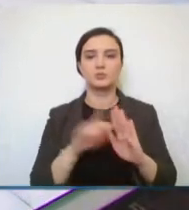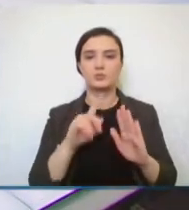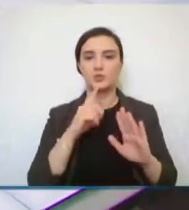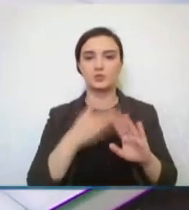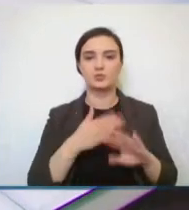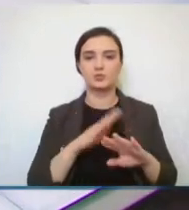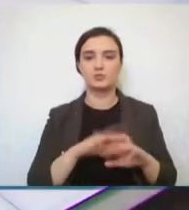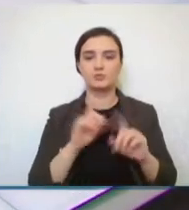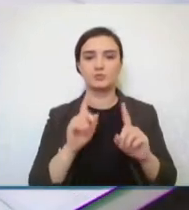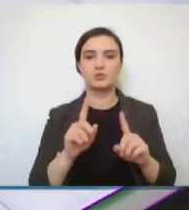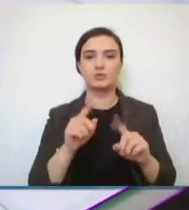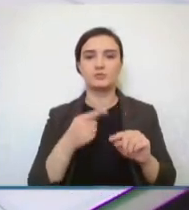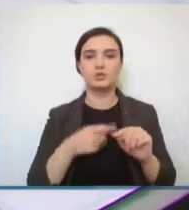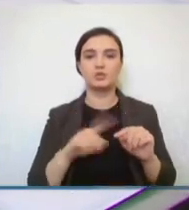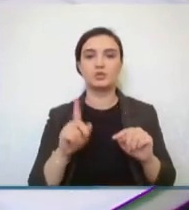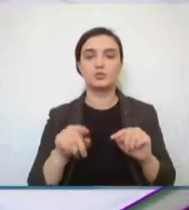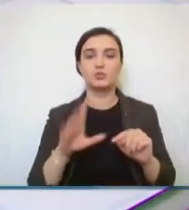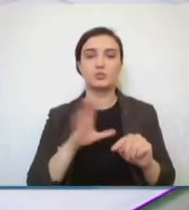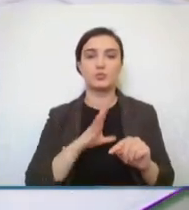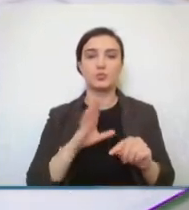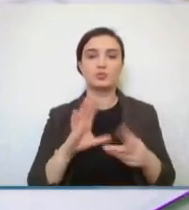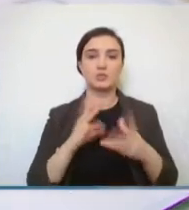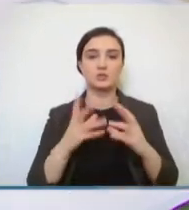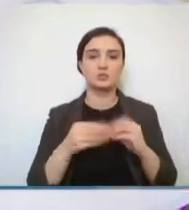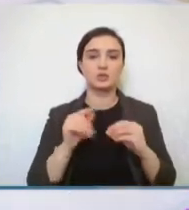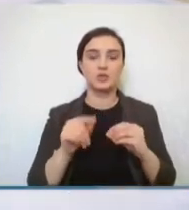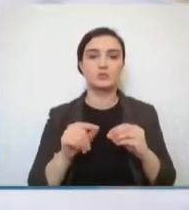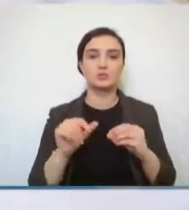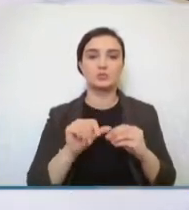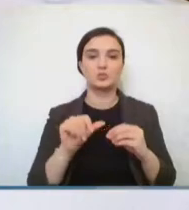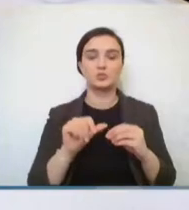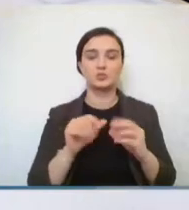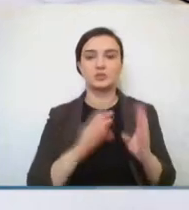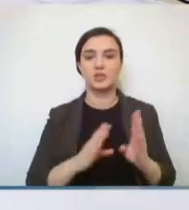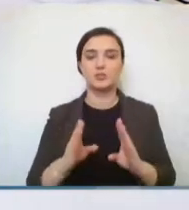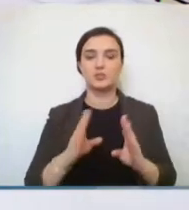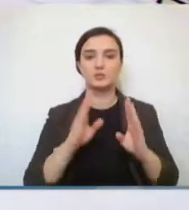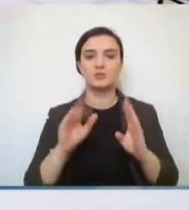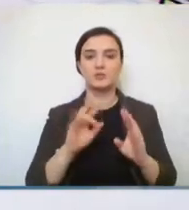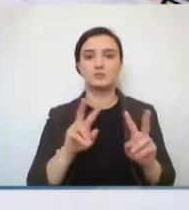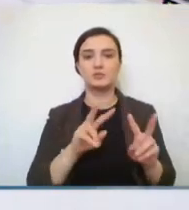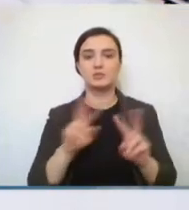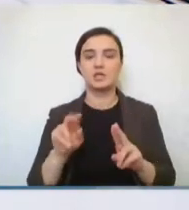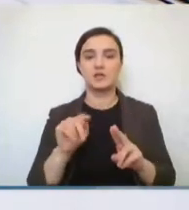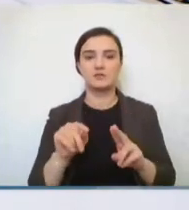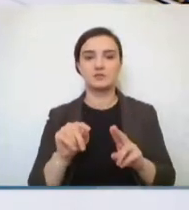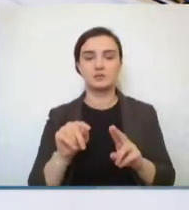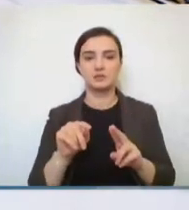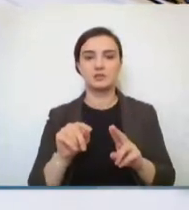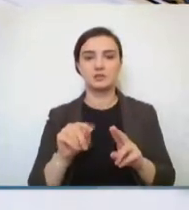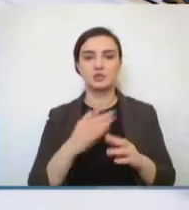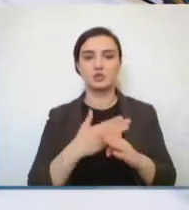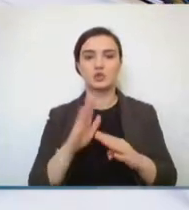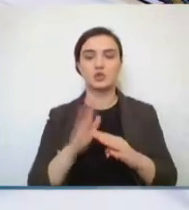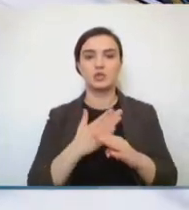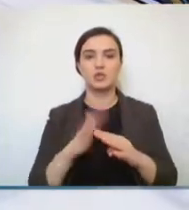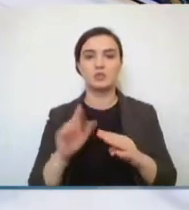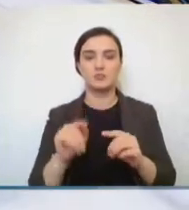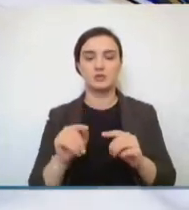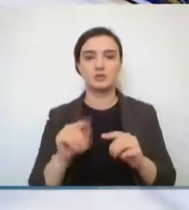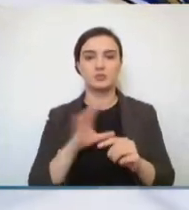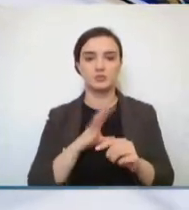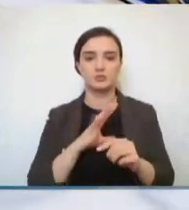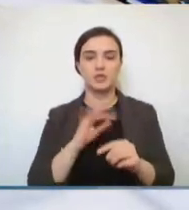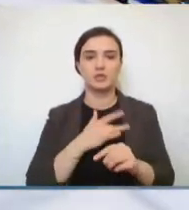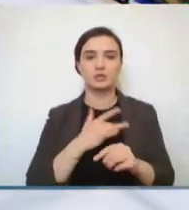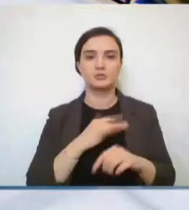რომ ის გახდეს უშუალოდ ან ცუდი გამოსავლის ან რაღაცა მსგავსის მიზეზი იზოლირებულად აღებული მოციმციმე არითმია, ესე